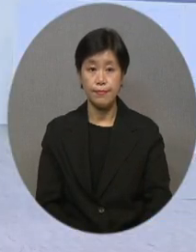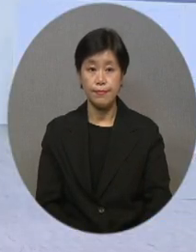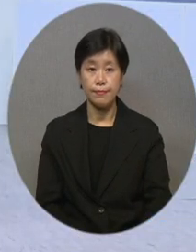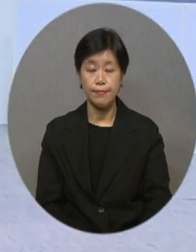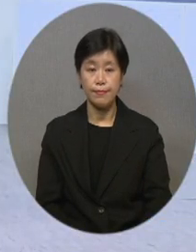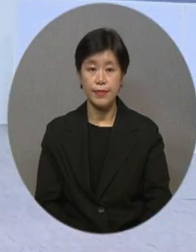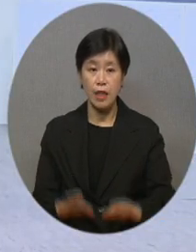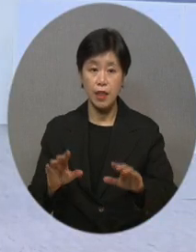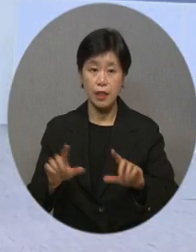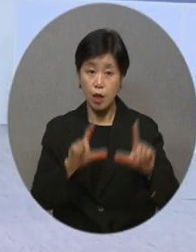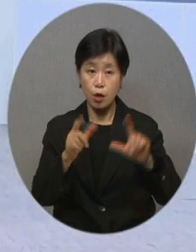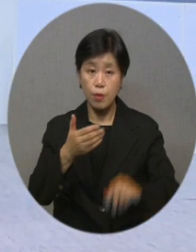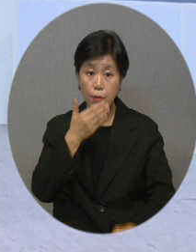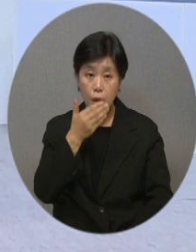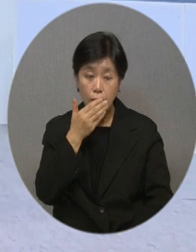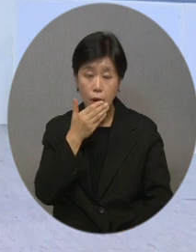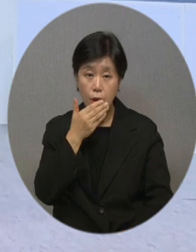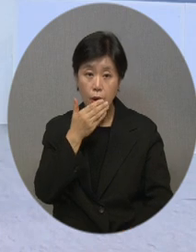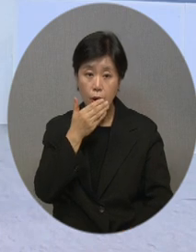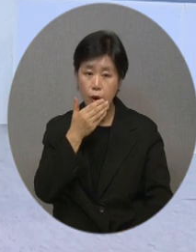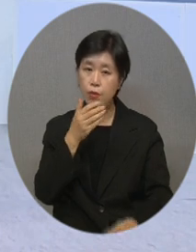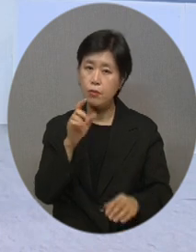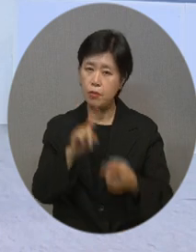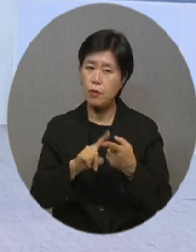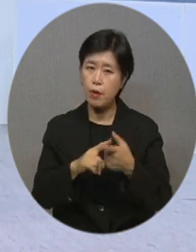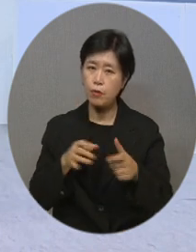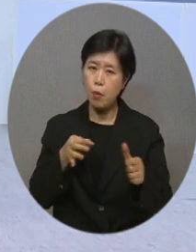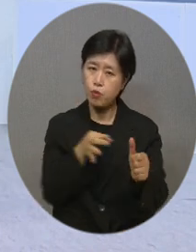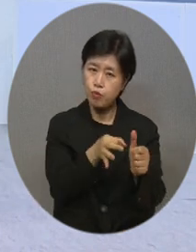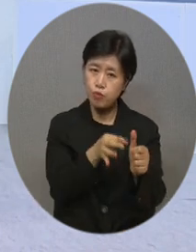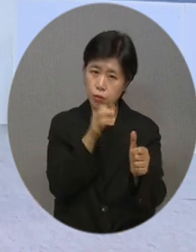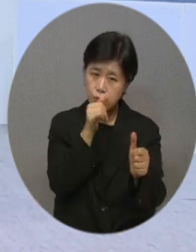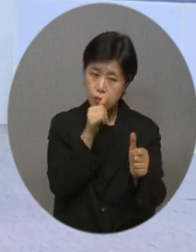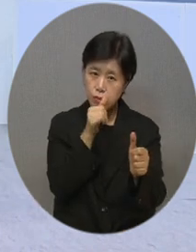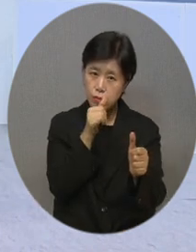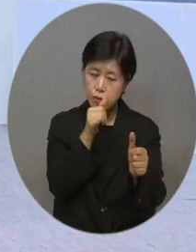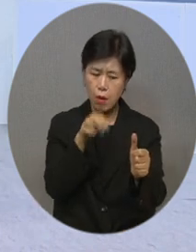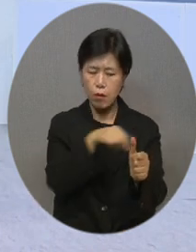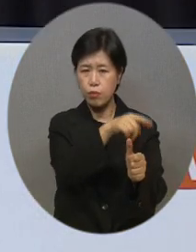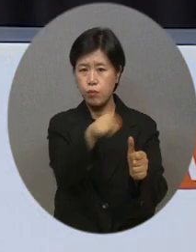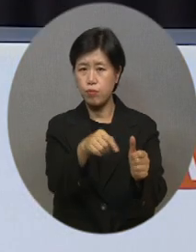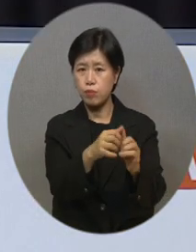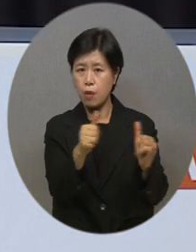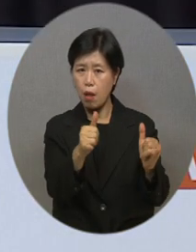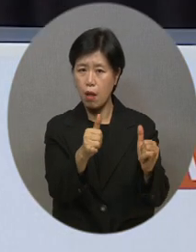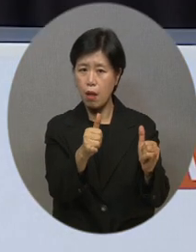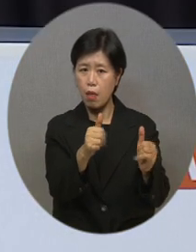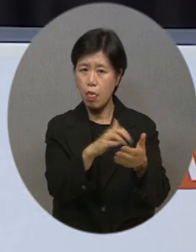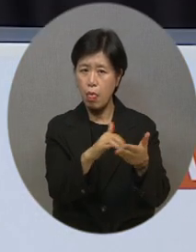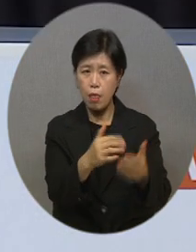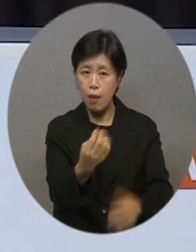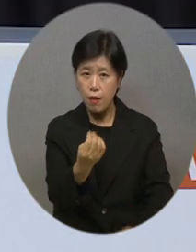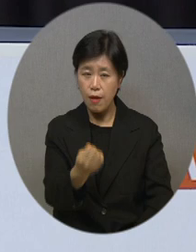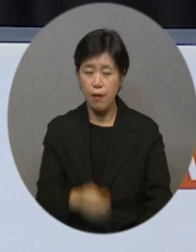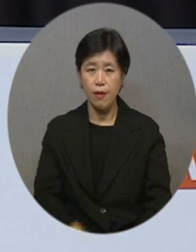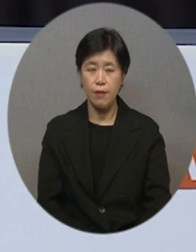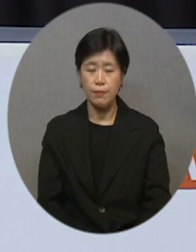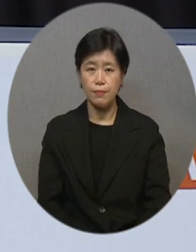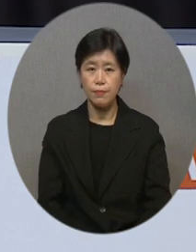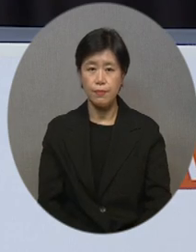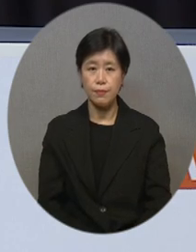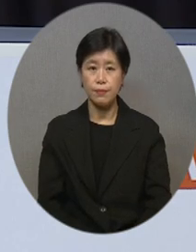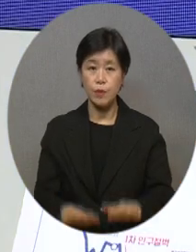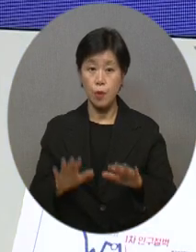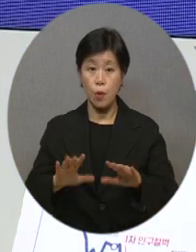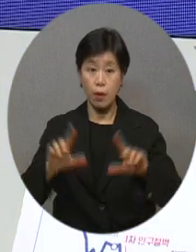생계급여가 늘어나면서 얼마나 많은 국민이 혜택을 보게 되는지 좀 말씀해 주시겠습니까? 생계급여가